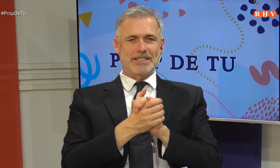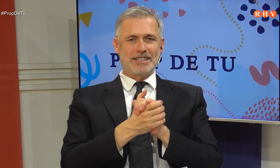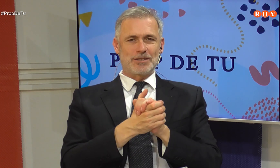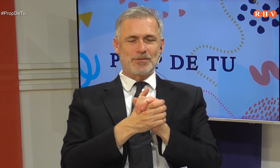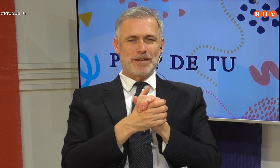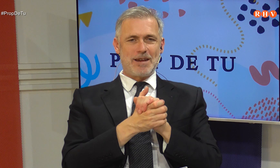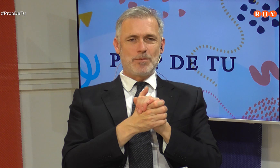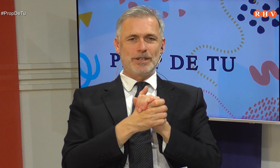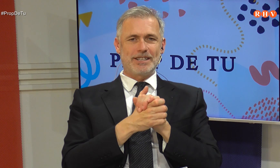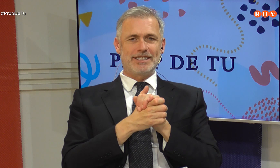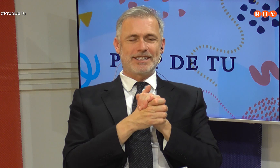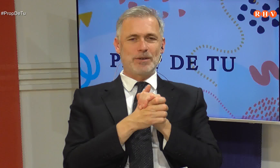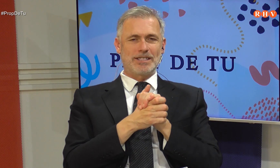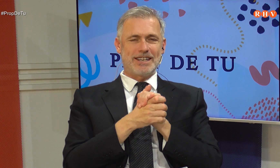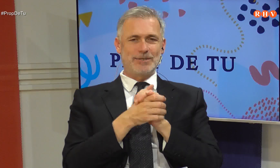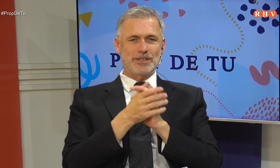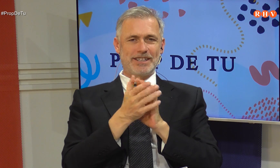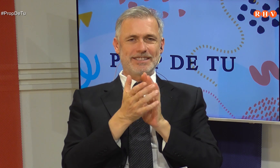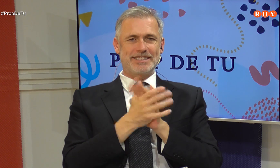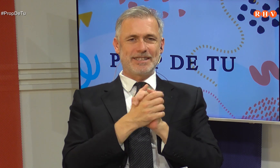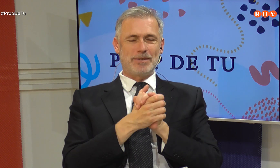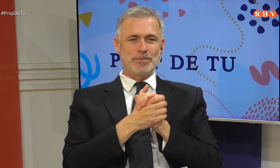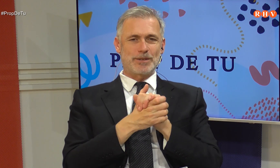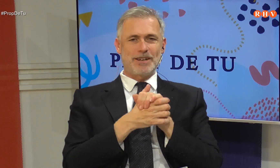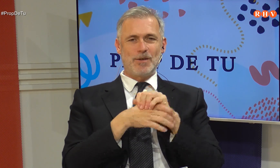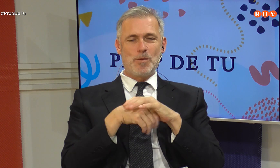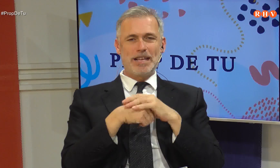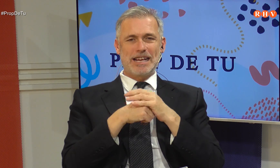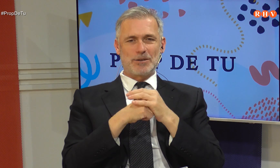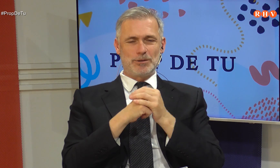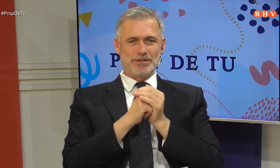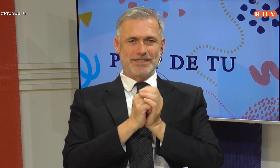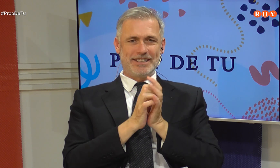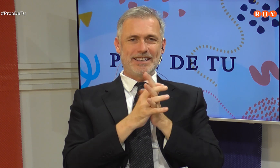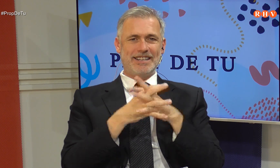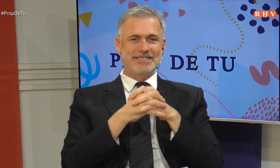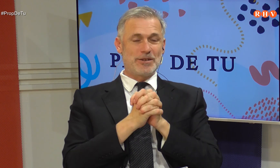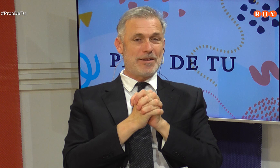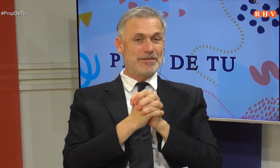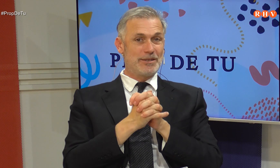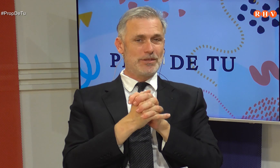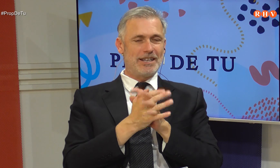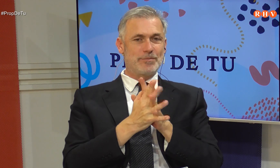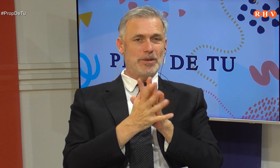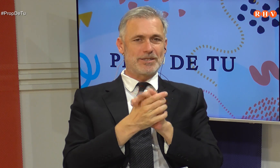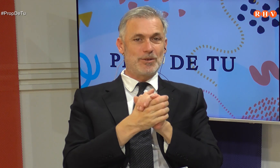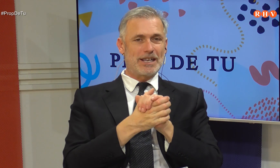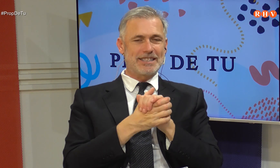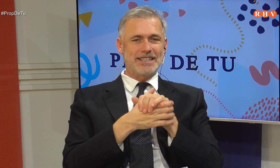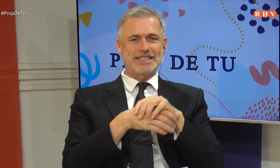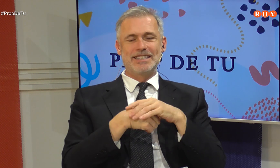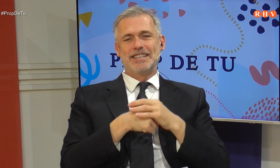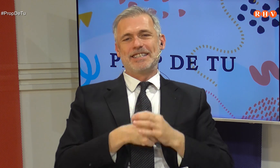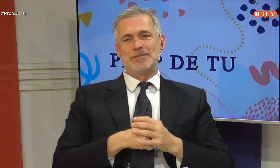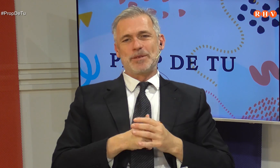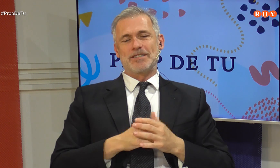Moltíssimes gràcies a la nostra companya Mònica, que igual està a Torrent, Paiporta o Benicarló. No hi ha ciutat, població,